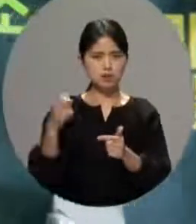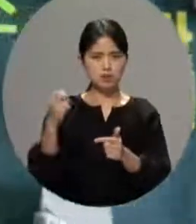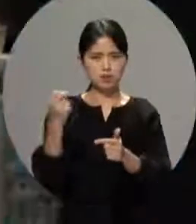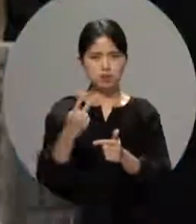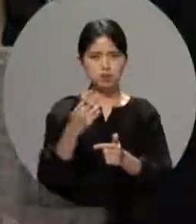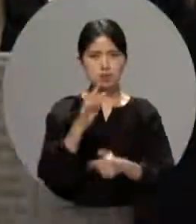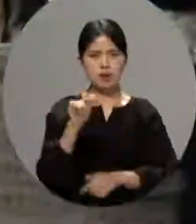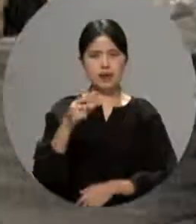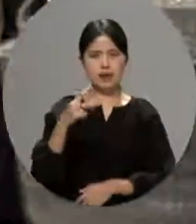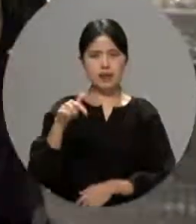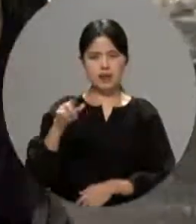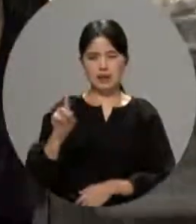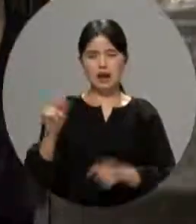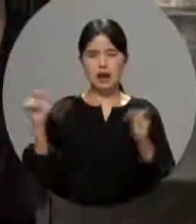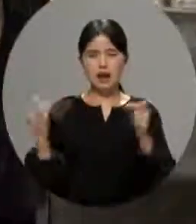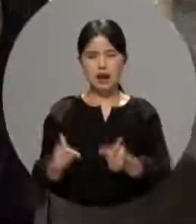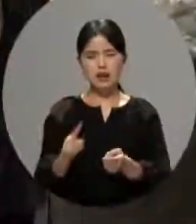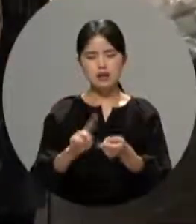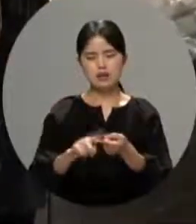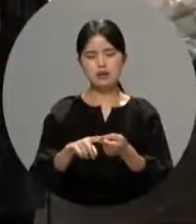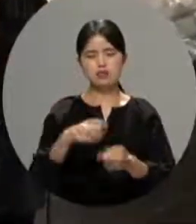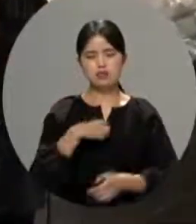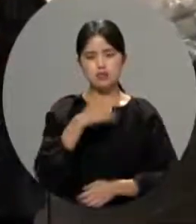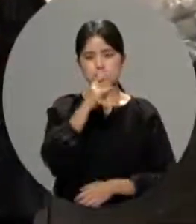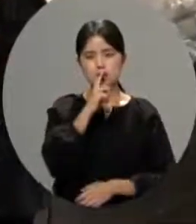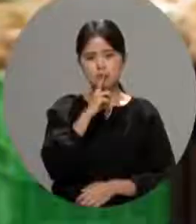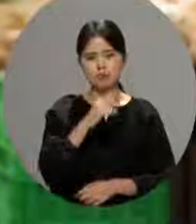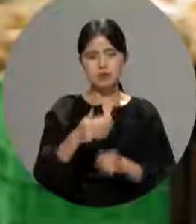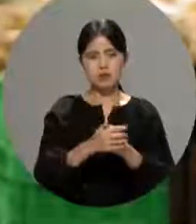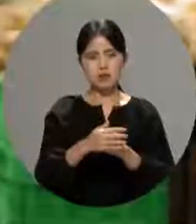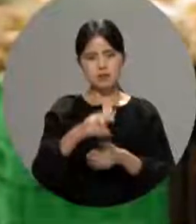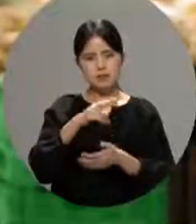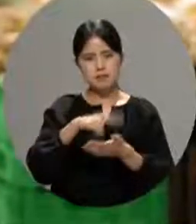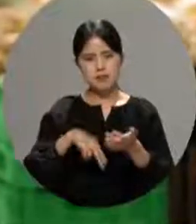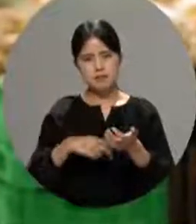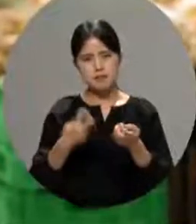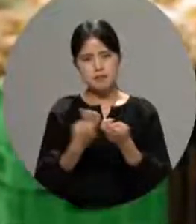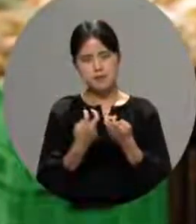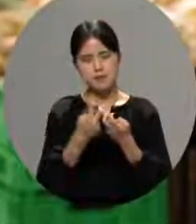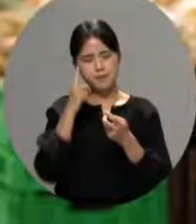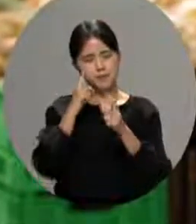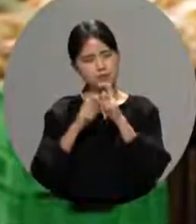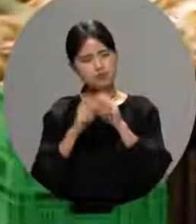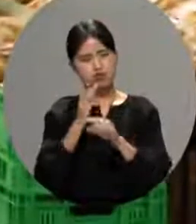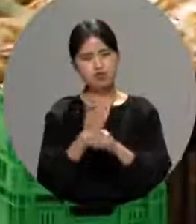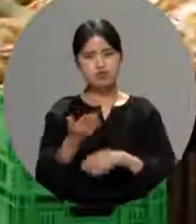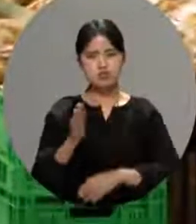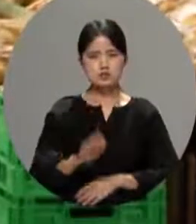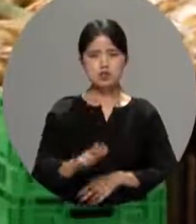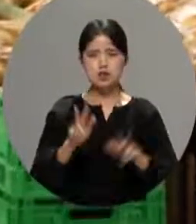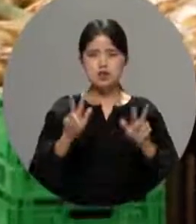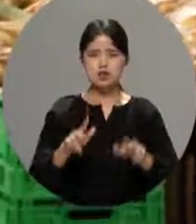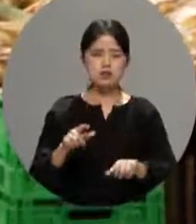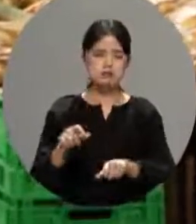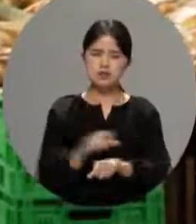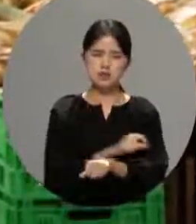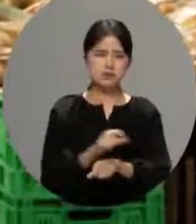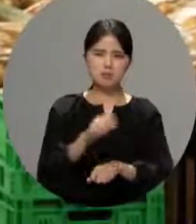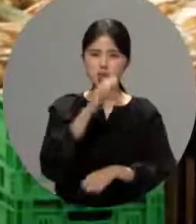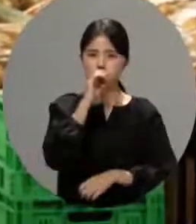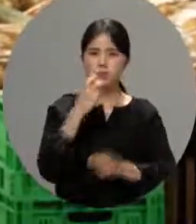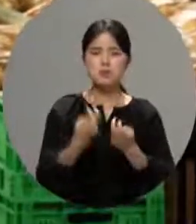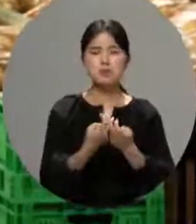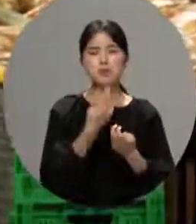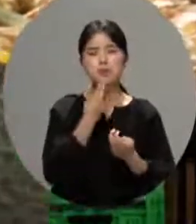하락 등에 대한 우려가 깔려 있습니다. 그래서 판매 전략을 고민하고 있지만 현재로선 뾰족한 대안이 없는